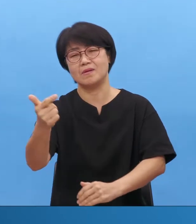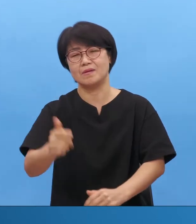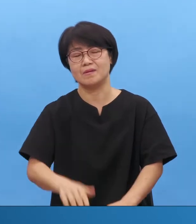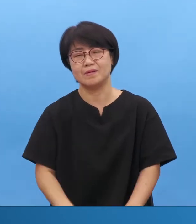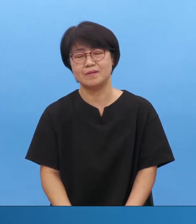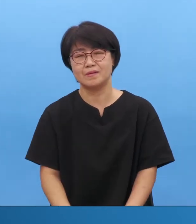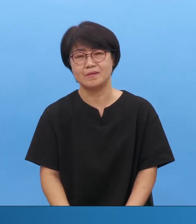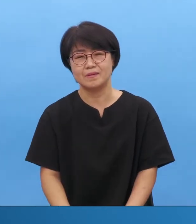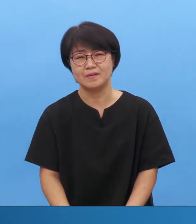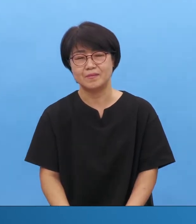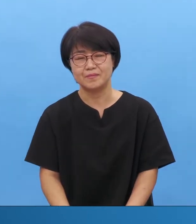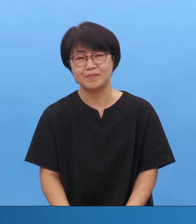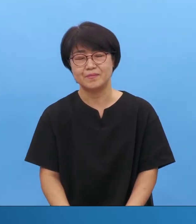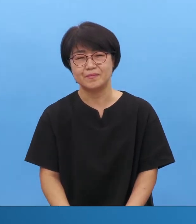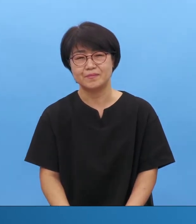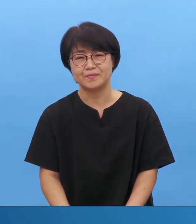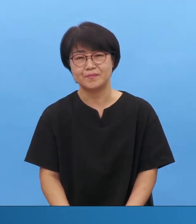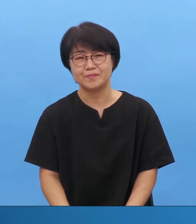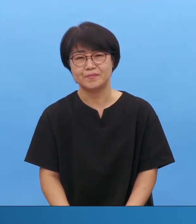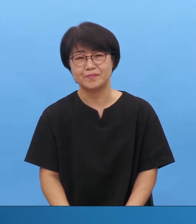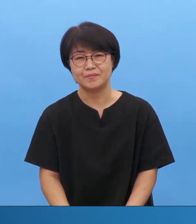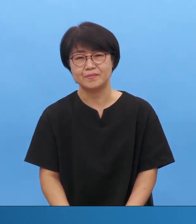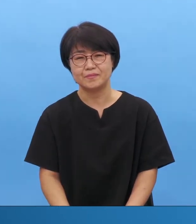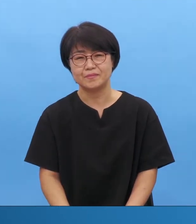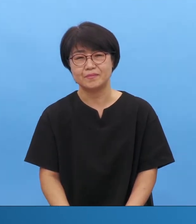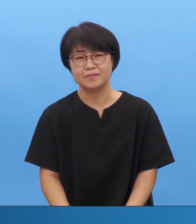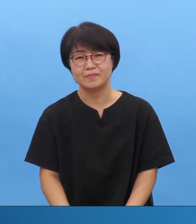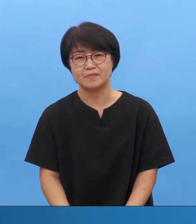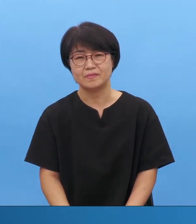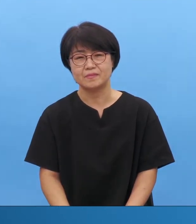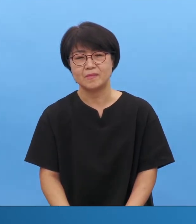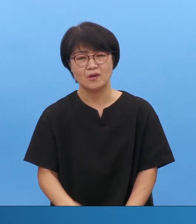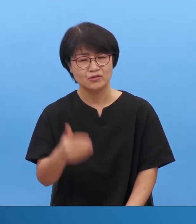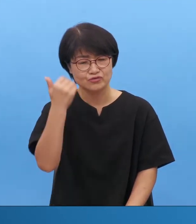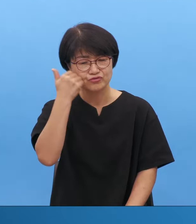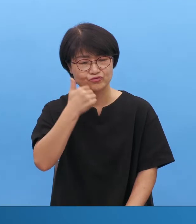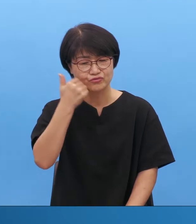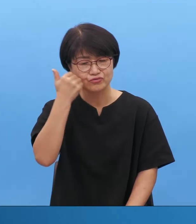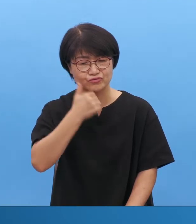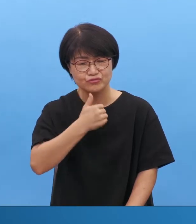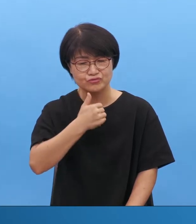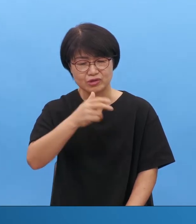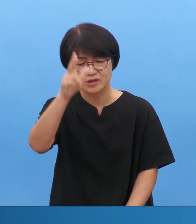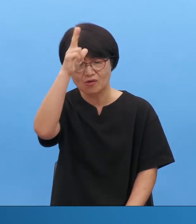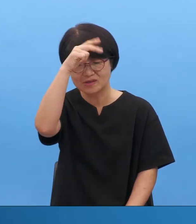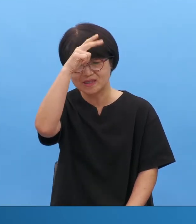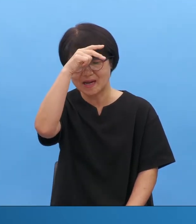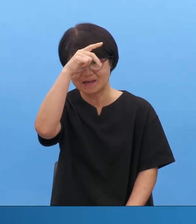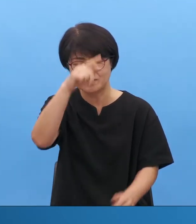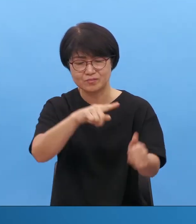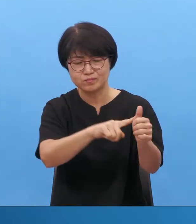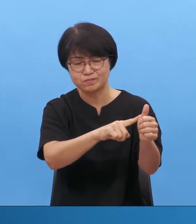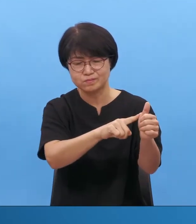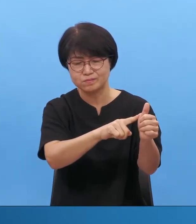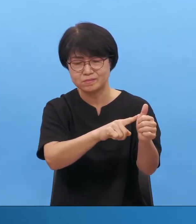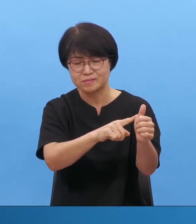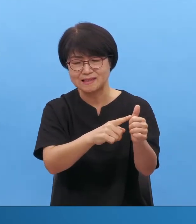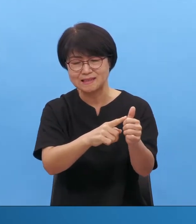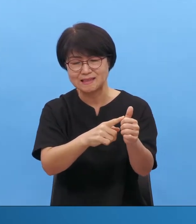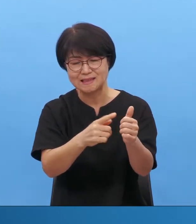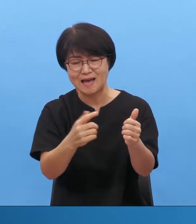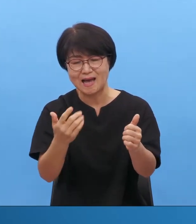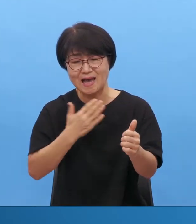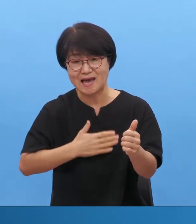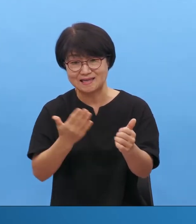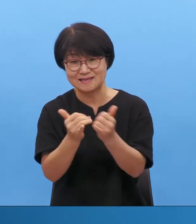명이 경찰이 이번에 안타깝게도 그 코로나로 사망했어요. Amongst them, one of the police officers passed away due to corona.